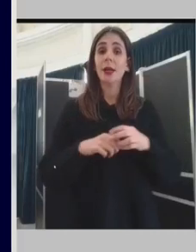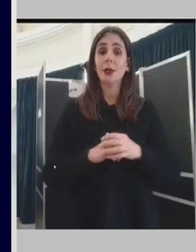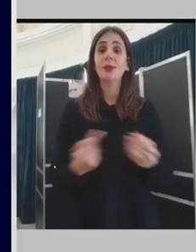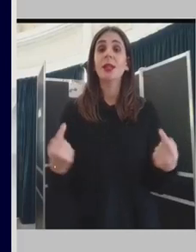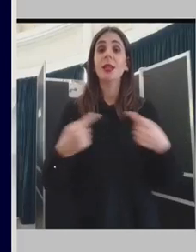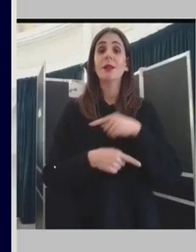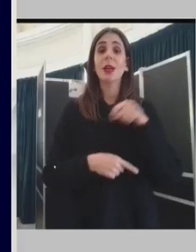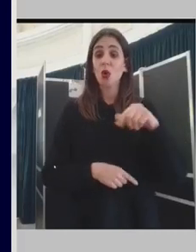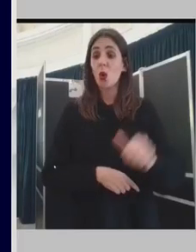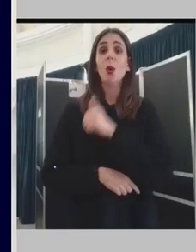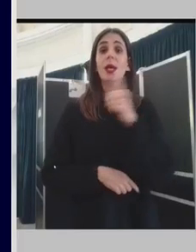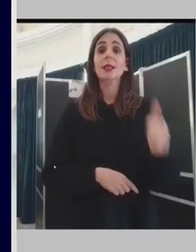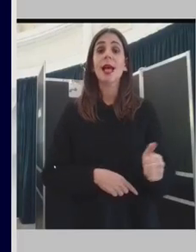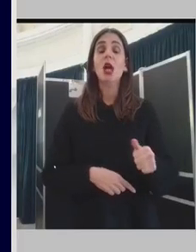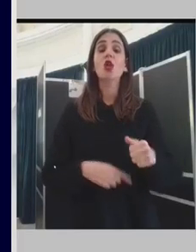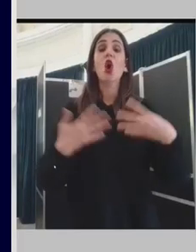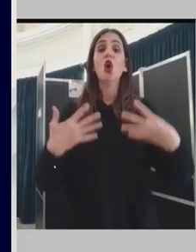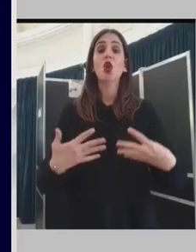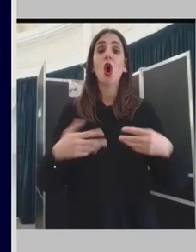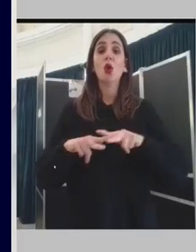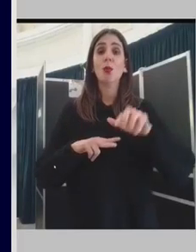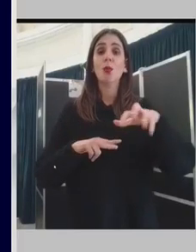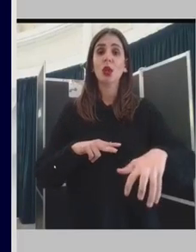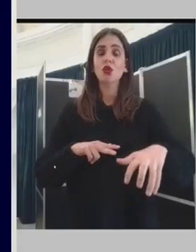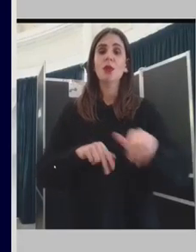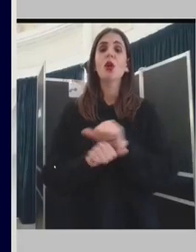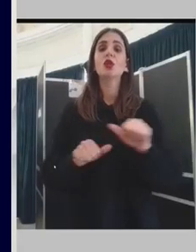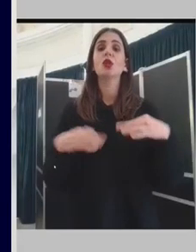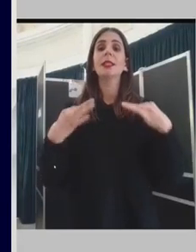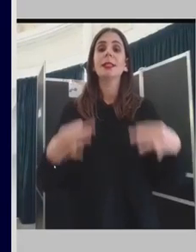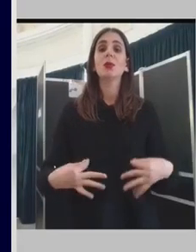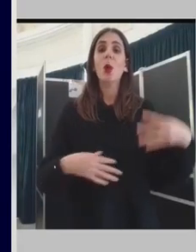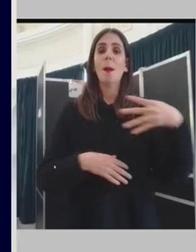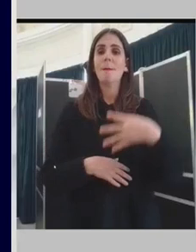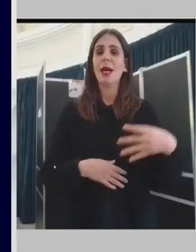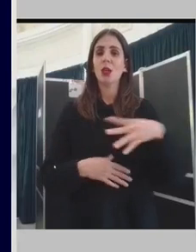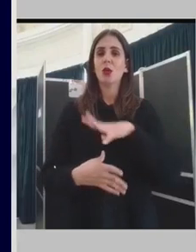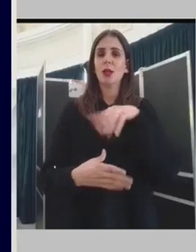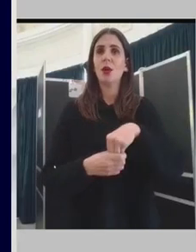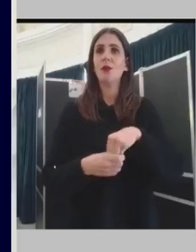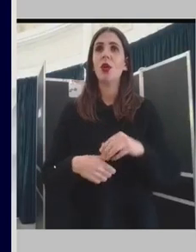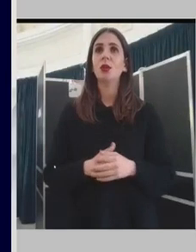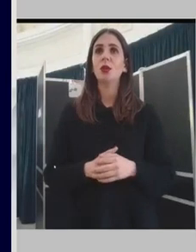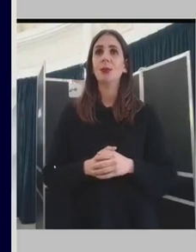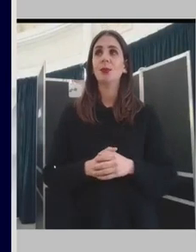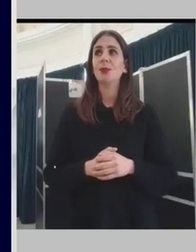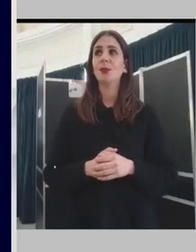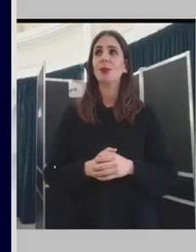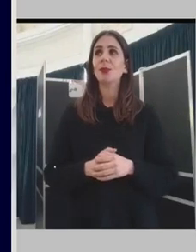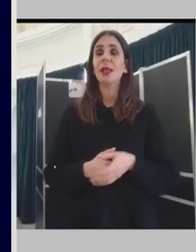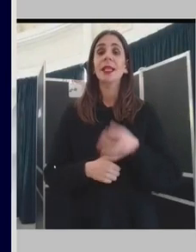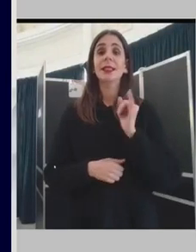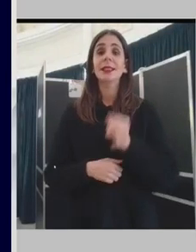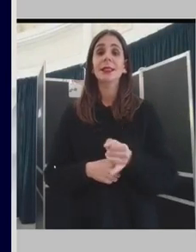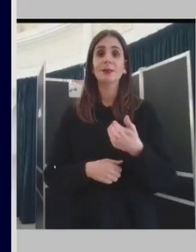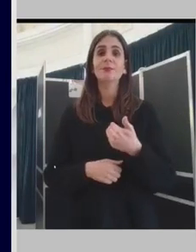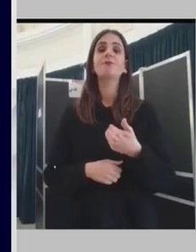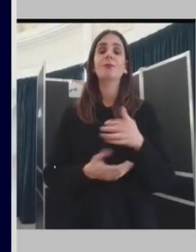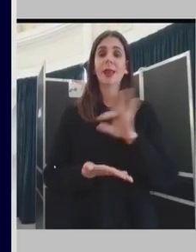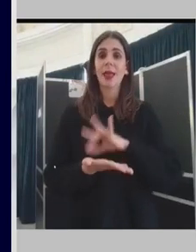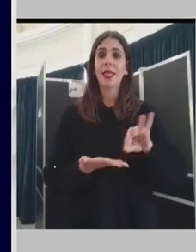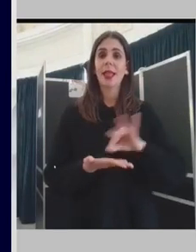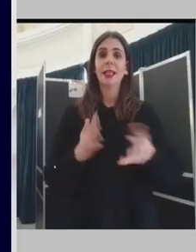parteciperà soltanto l'istituto Maiorana. Sì, il liceo